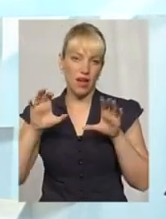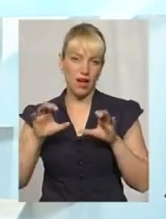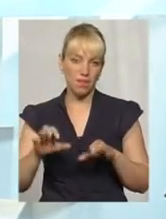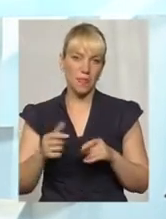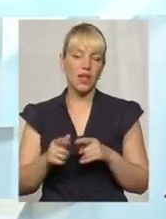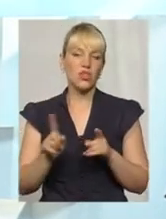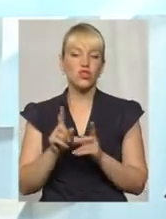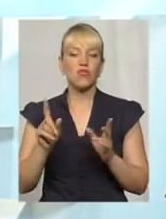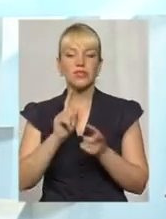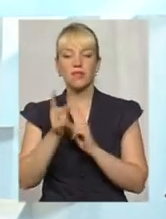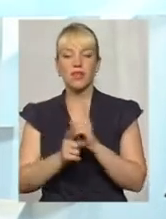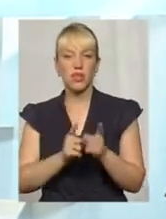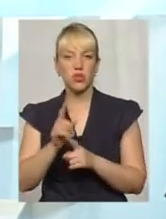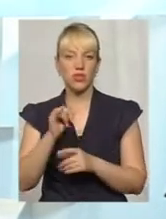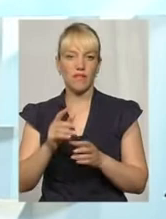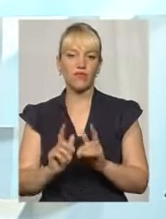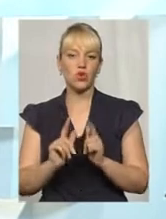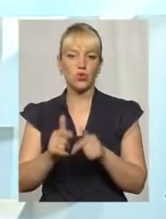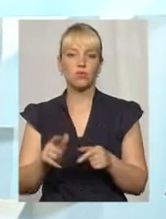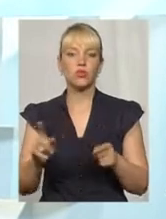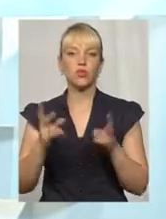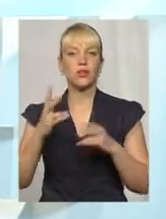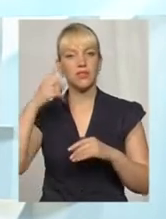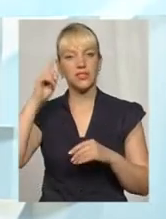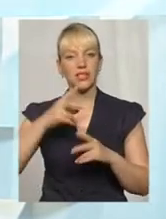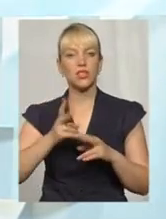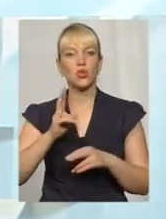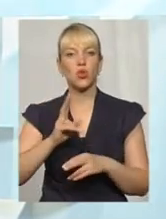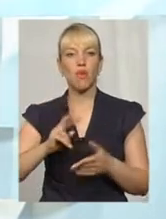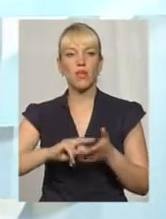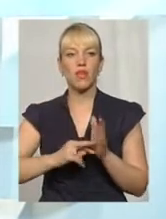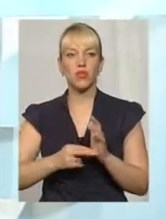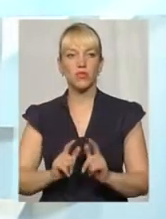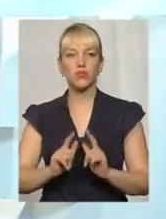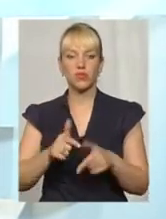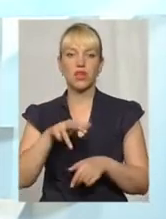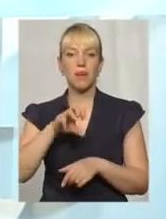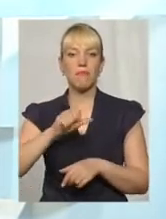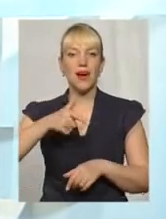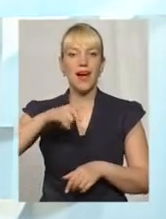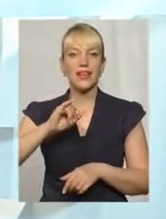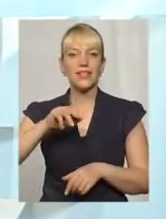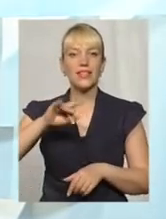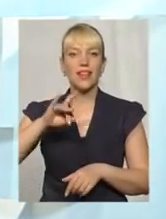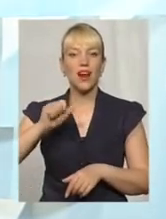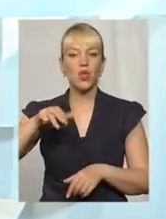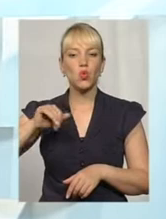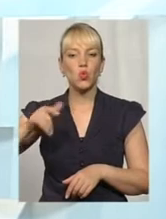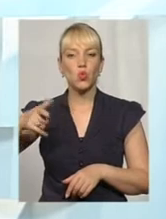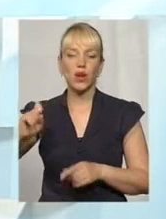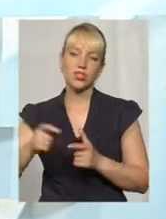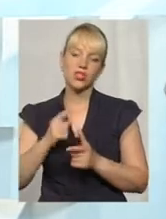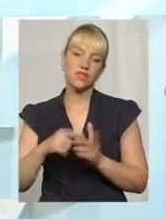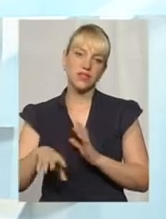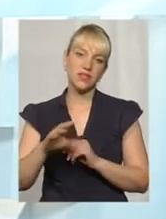вступі, що варто знати тим, хто планує вступати на магістратуру, і чи всім відкриті